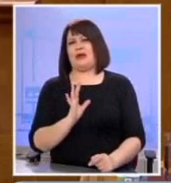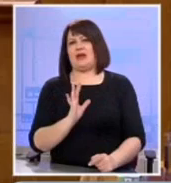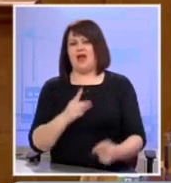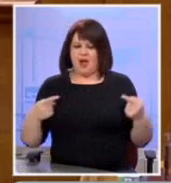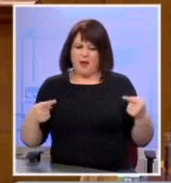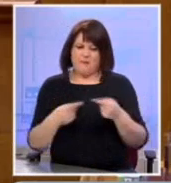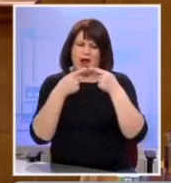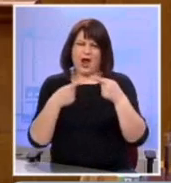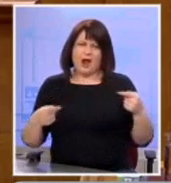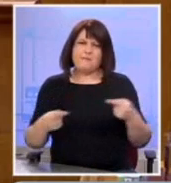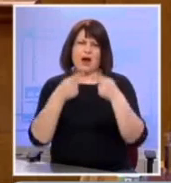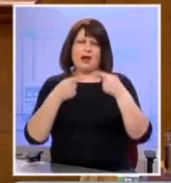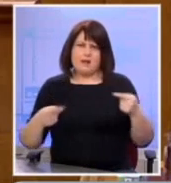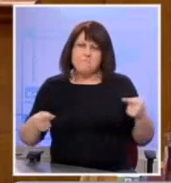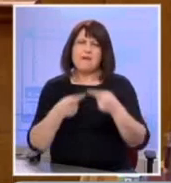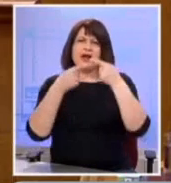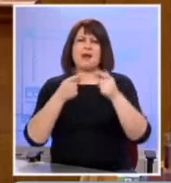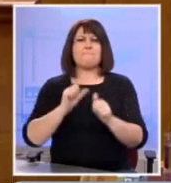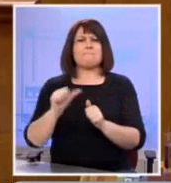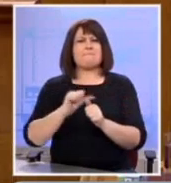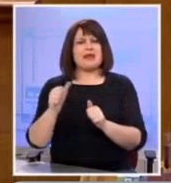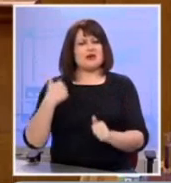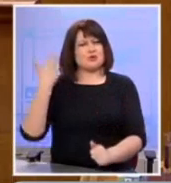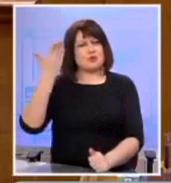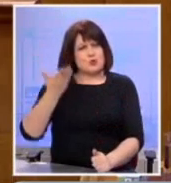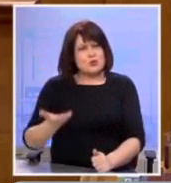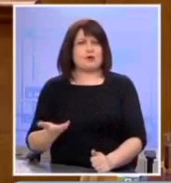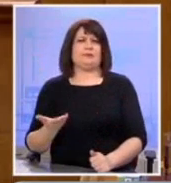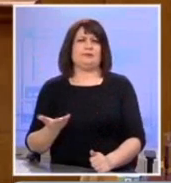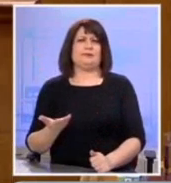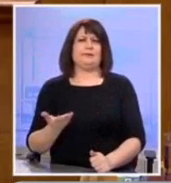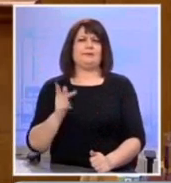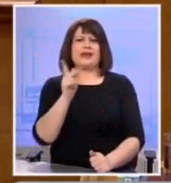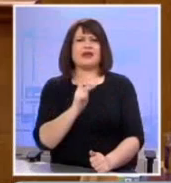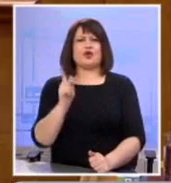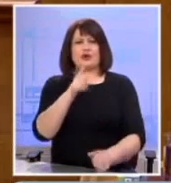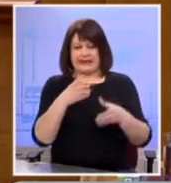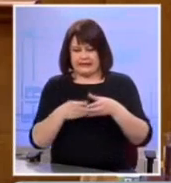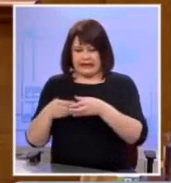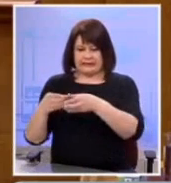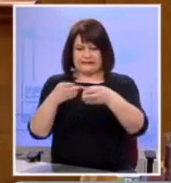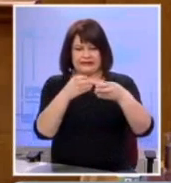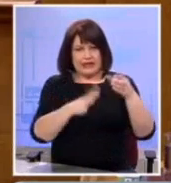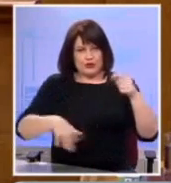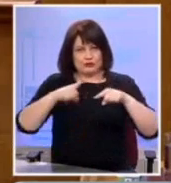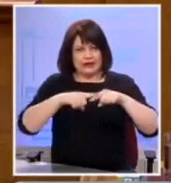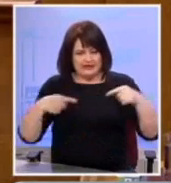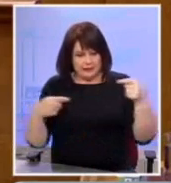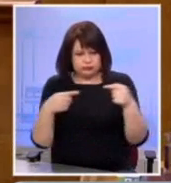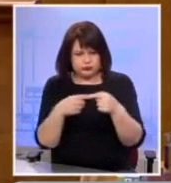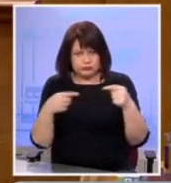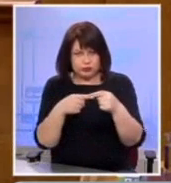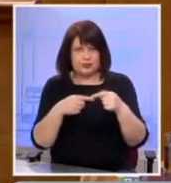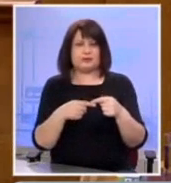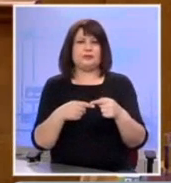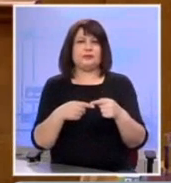σύγκρουση, αντιπαράθεση που γίνεται εδώ και μήνες, εδώ και καιρό, και κοινωνικοταξική σύγκρουση μέσα στη χώρα. η πρόοδος,